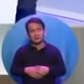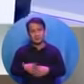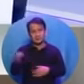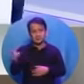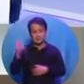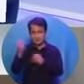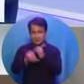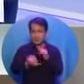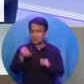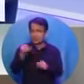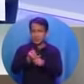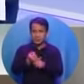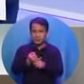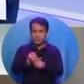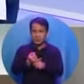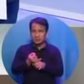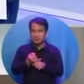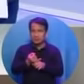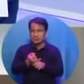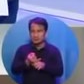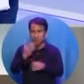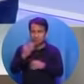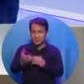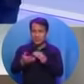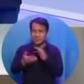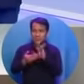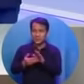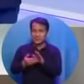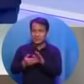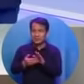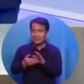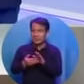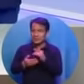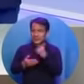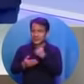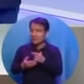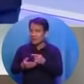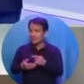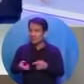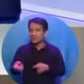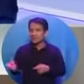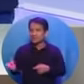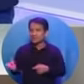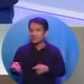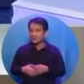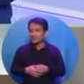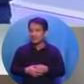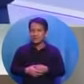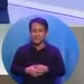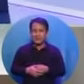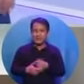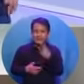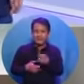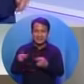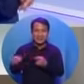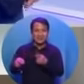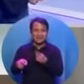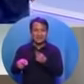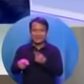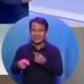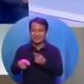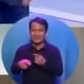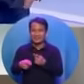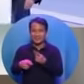Pang-international, in fairness. Oh, may pagmamalaki kayo ng mga kababayan natin Pinoy pag pumunta sa ibang bansa mag-perform ng ganun sayaw na ginawa